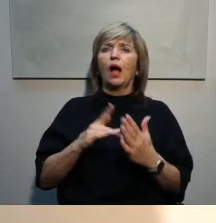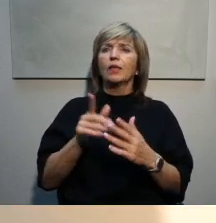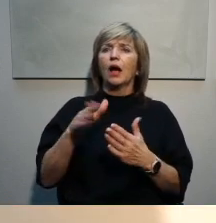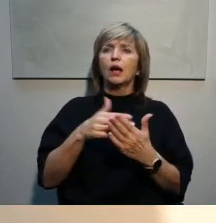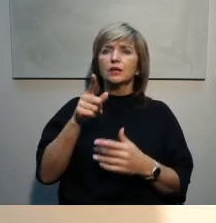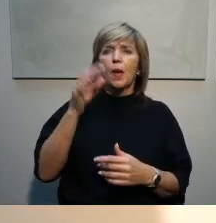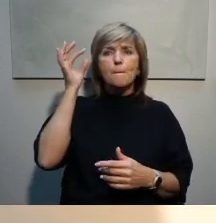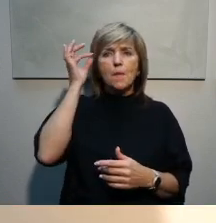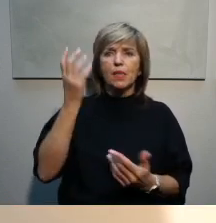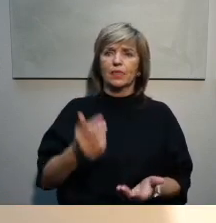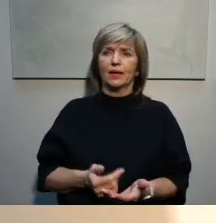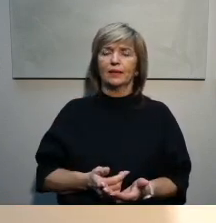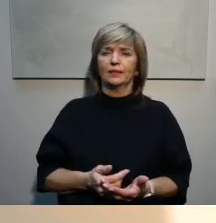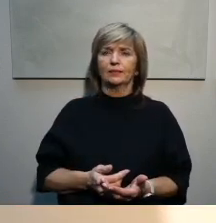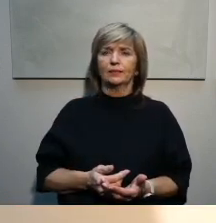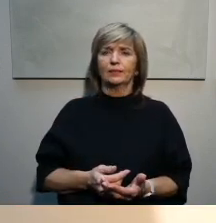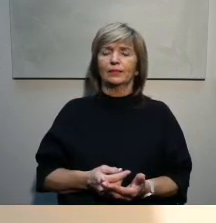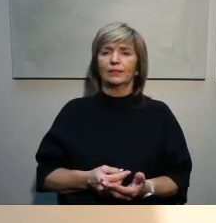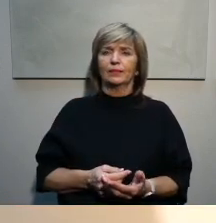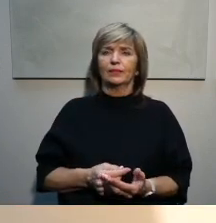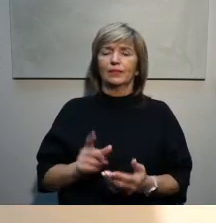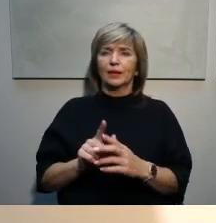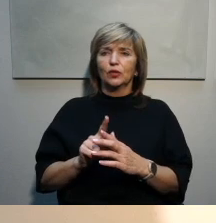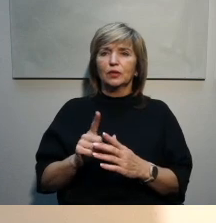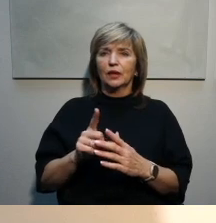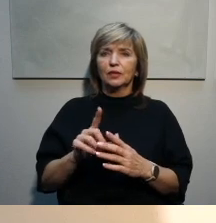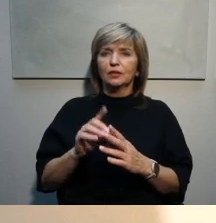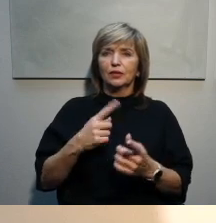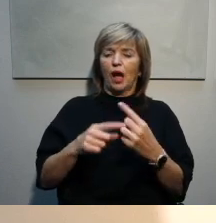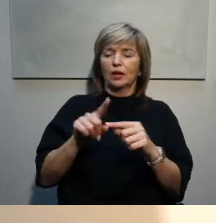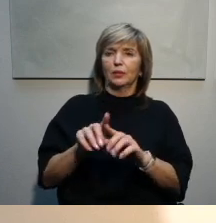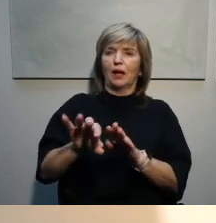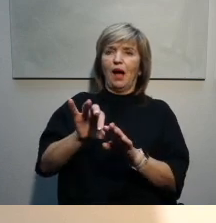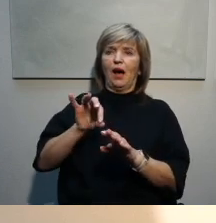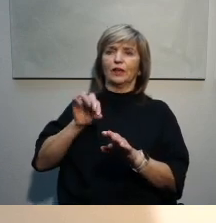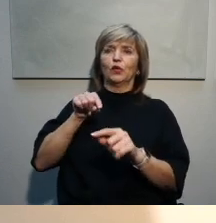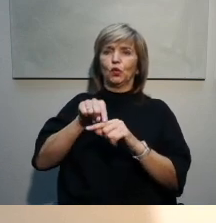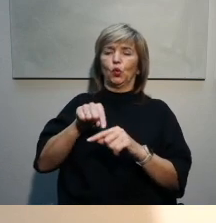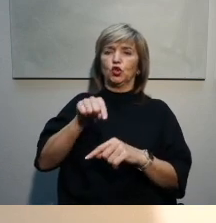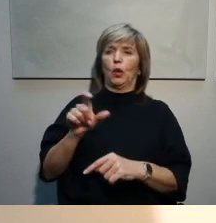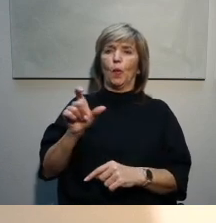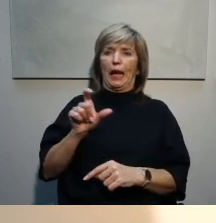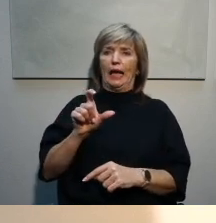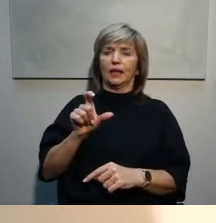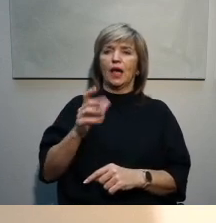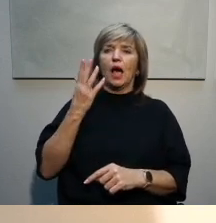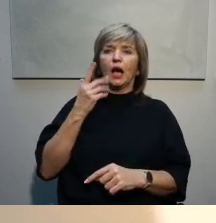ir tā kā vilkt sevi atpakaļ uz to šo brīdi, tad, kad zūd, liekas tas